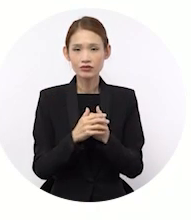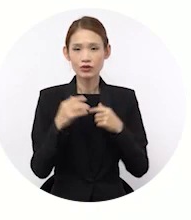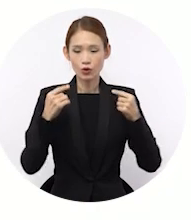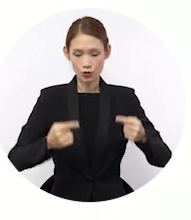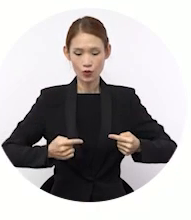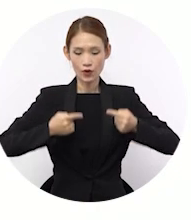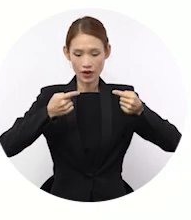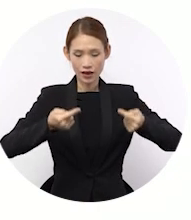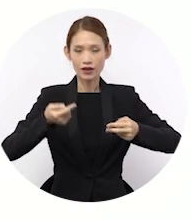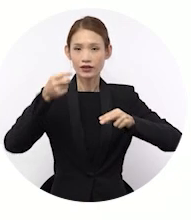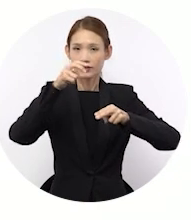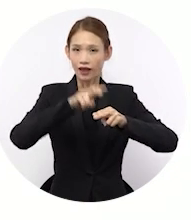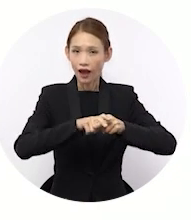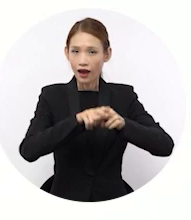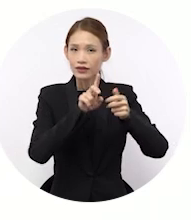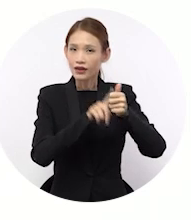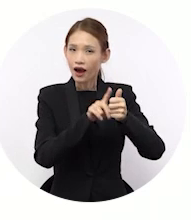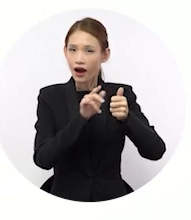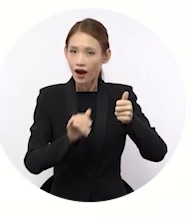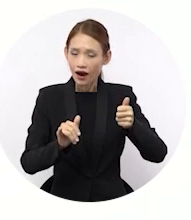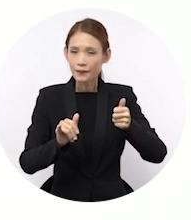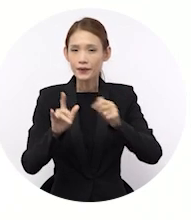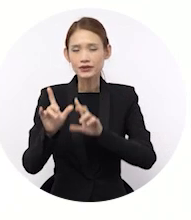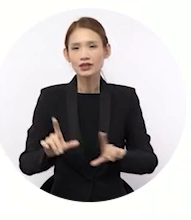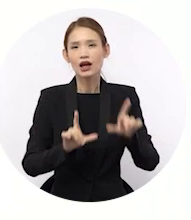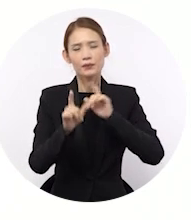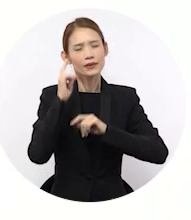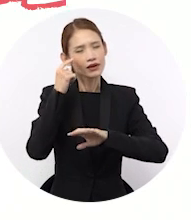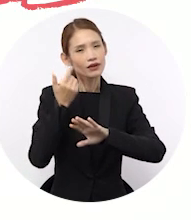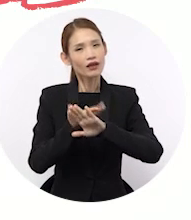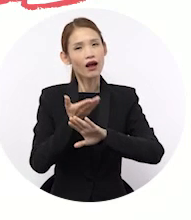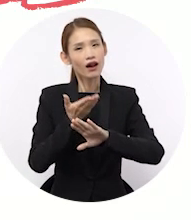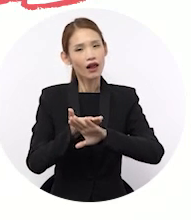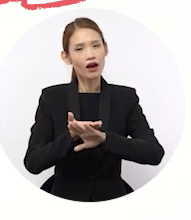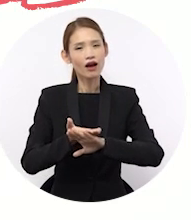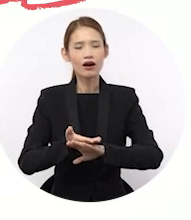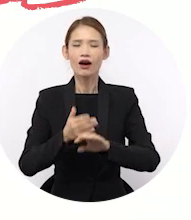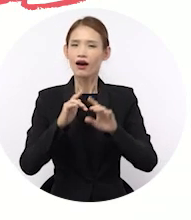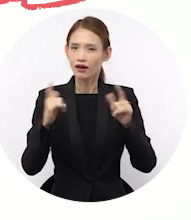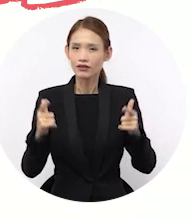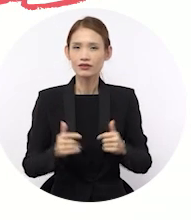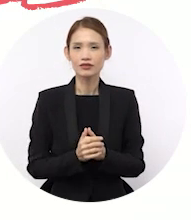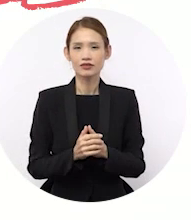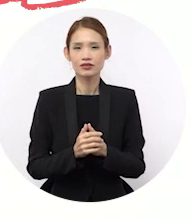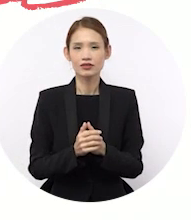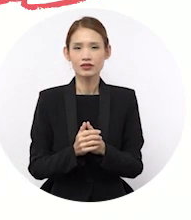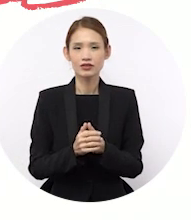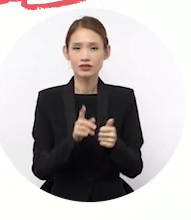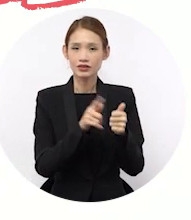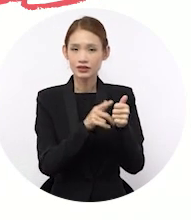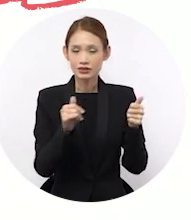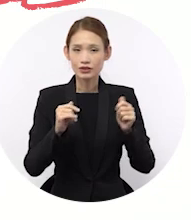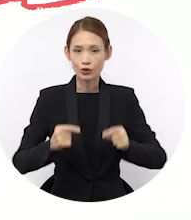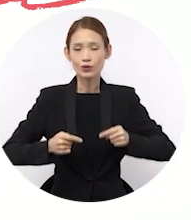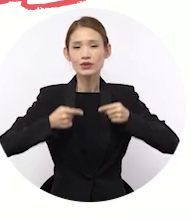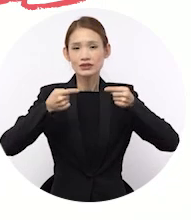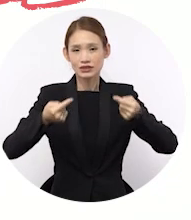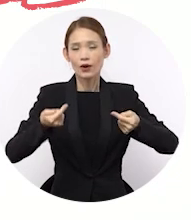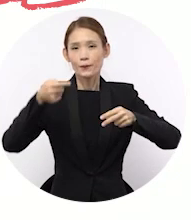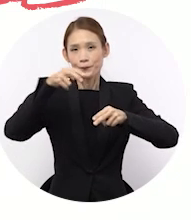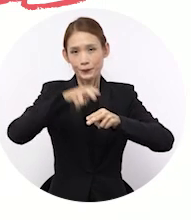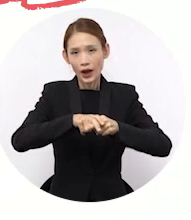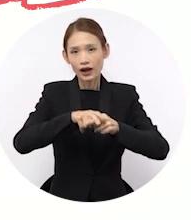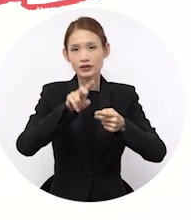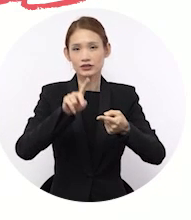그렇다고 휠체어에 타고 있었던 그분의 삶이 틀린 거냐? 이렇게 얘기할 수는 없는 거예요. 자, 그 사람이